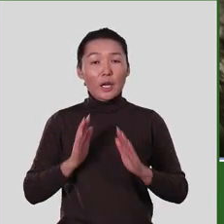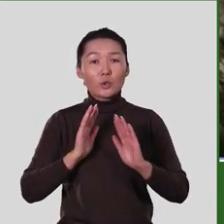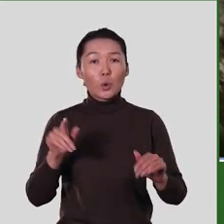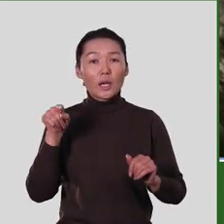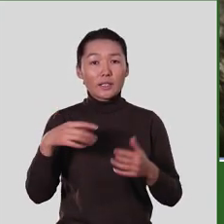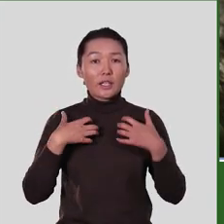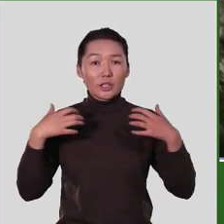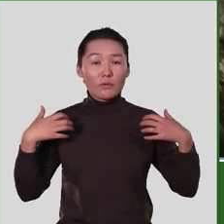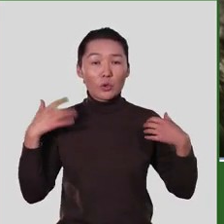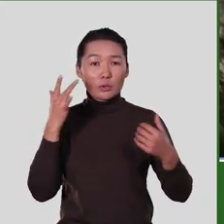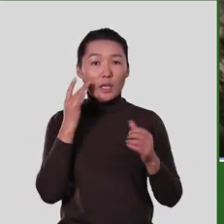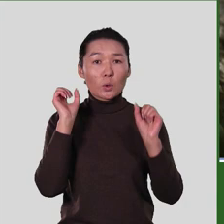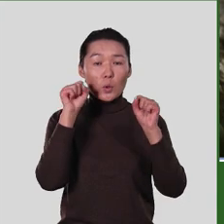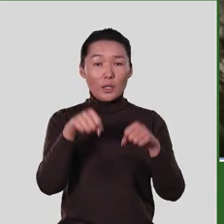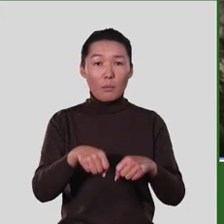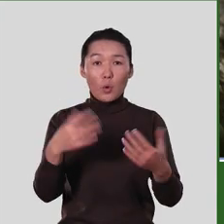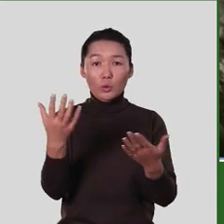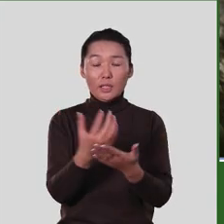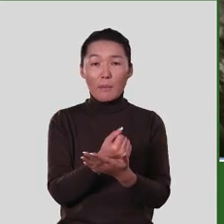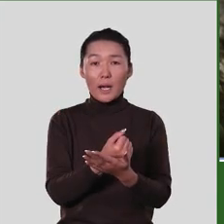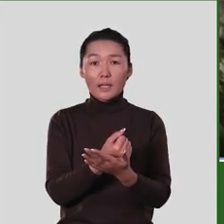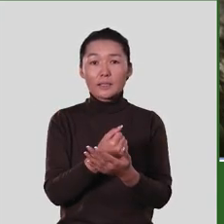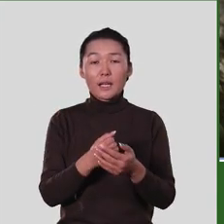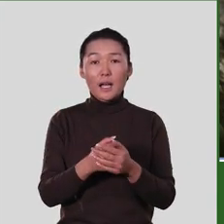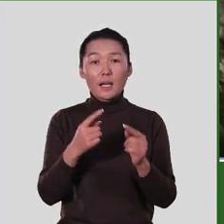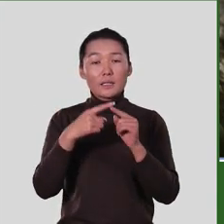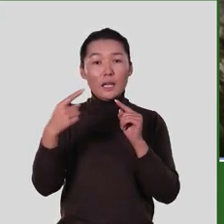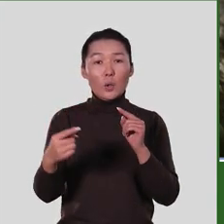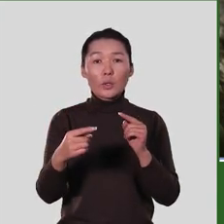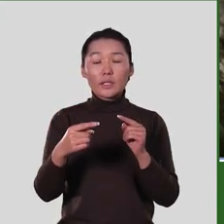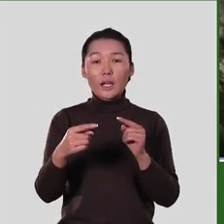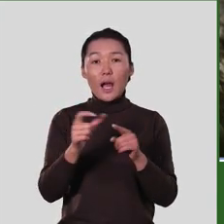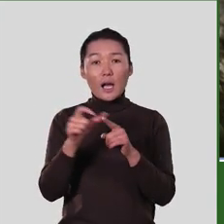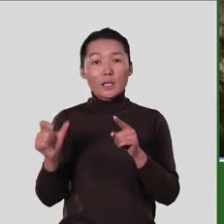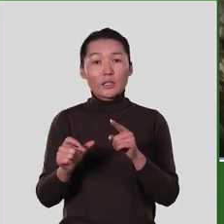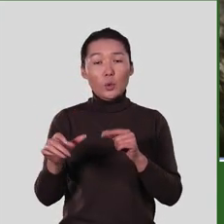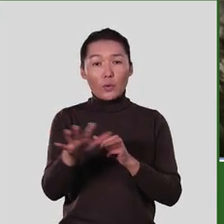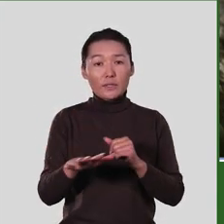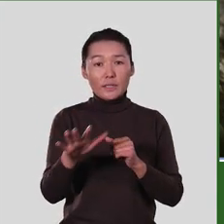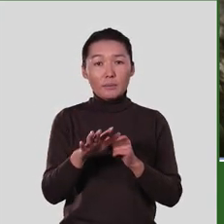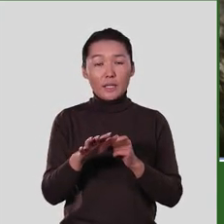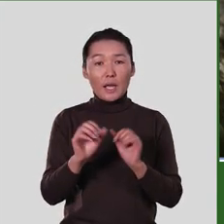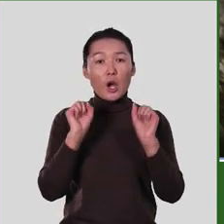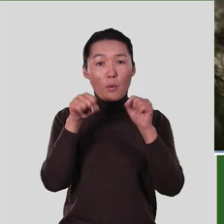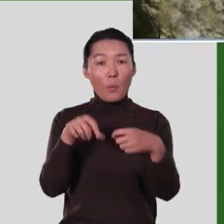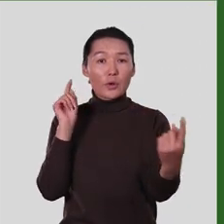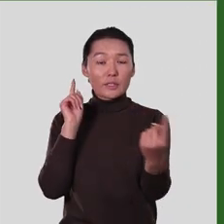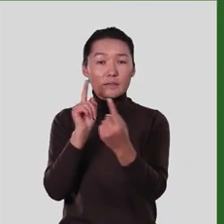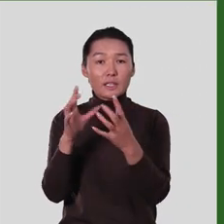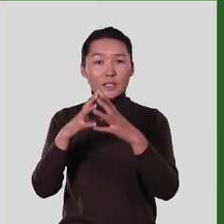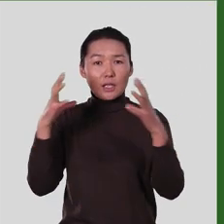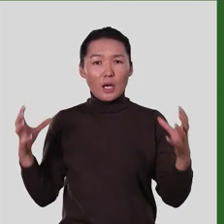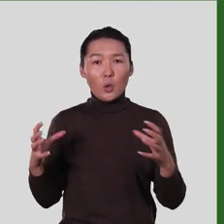животные, которые могут добраться до этих удаленных клочков земли. На острове можно встретить огромные